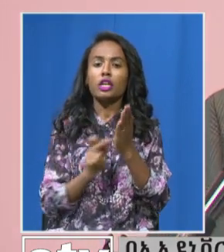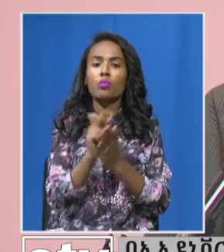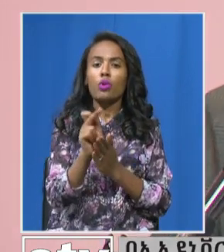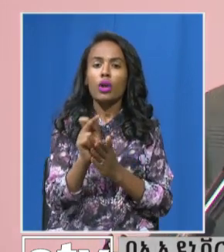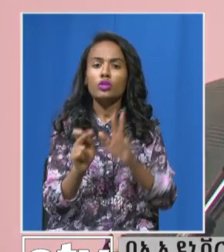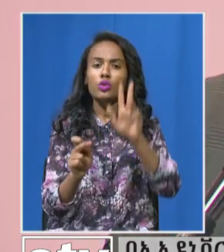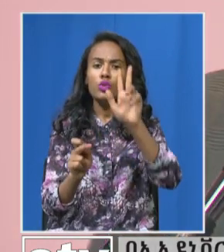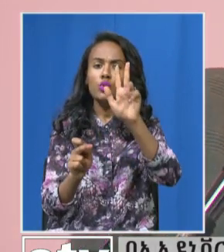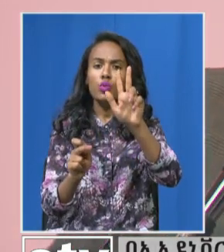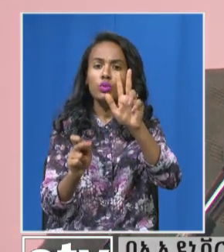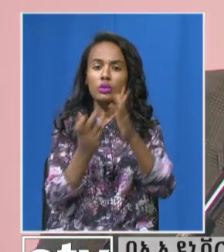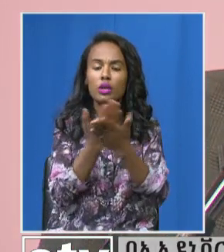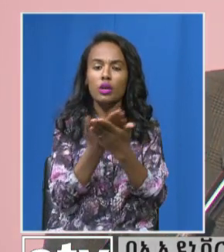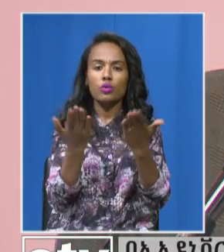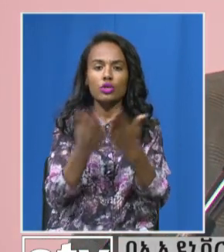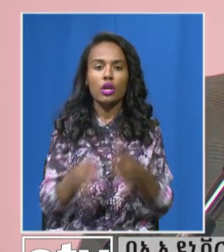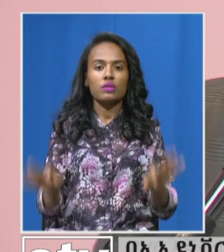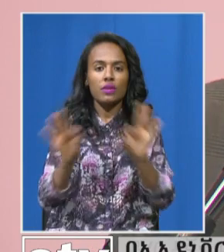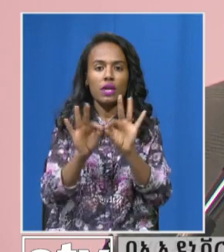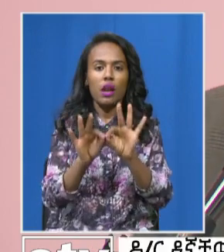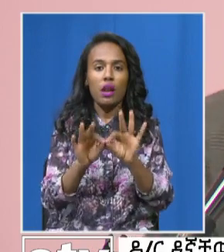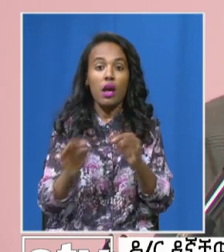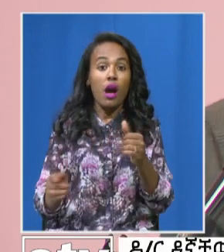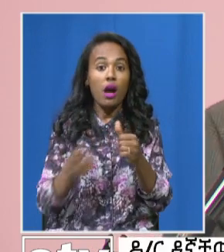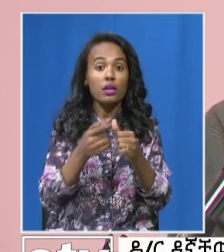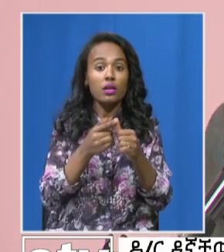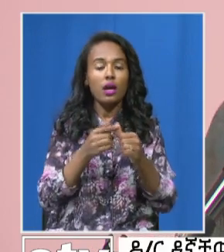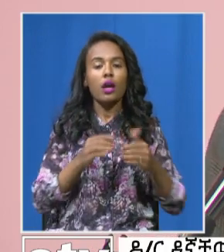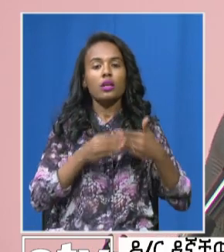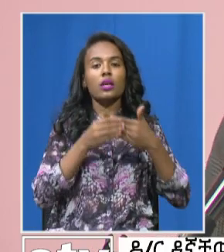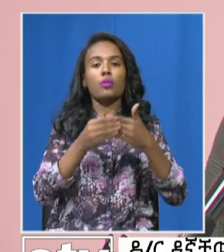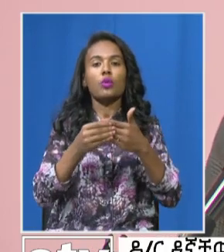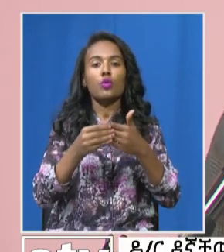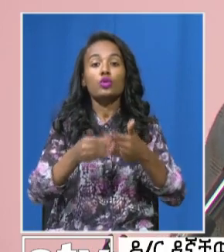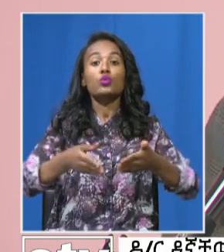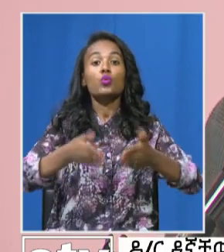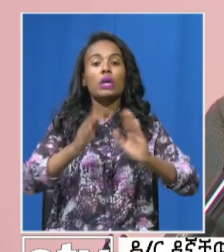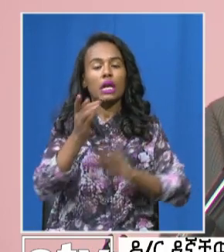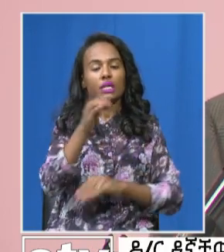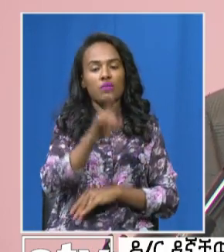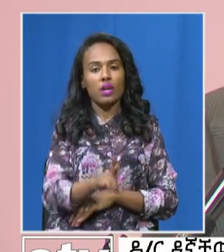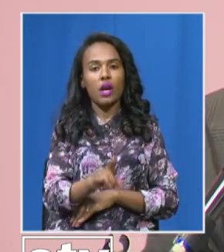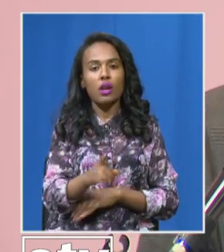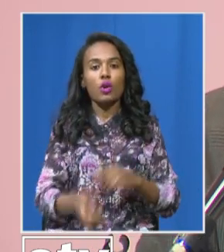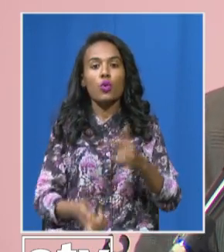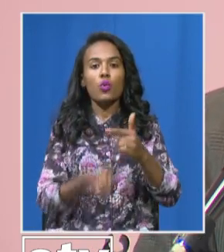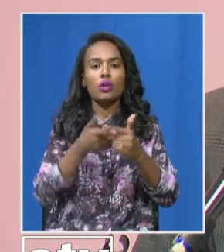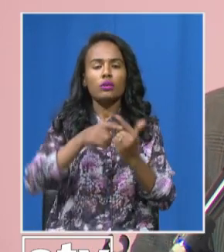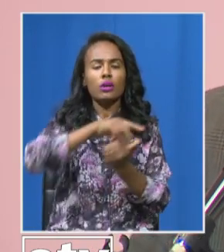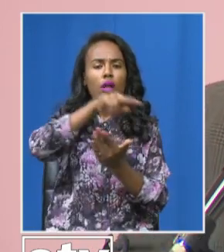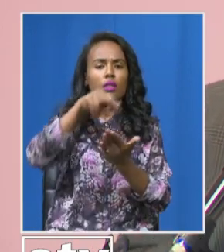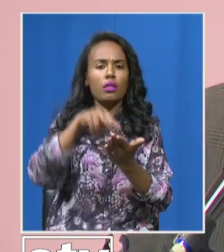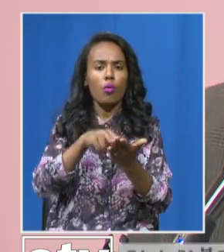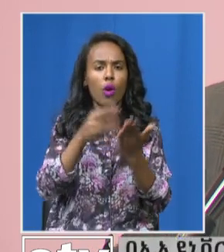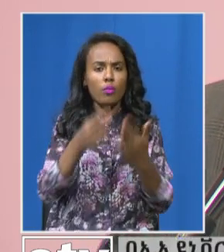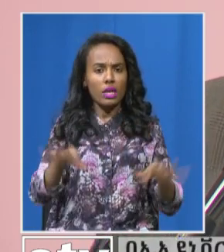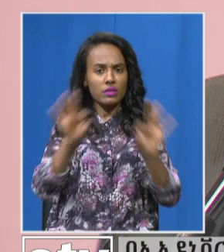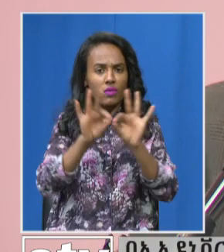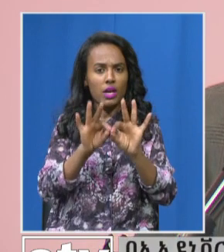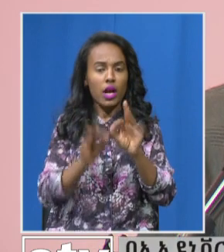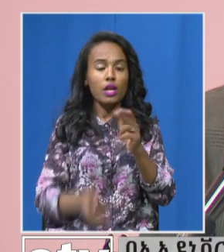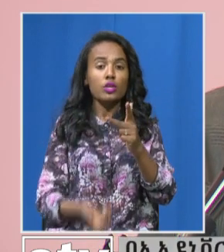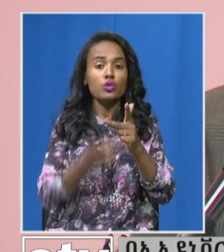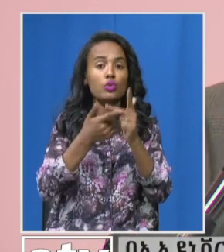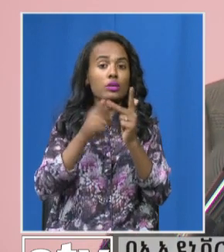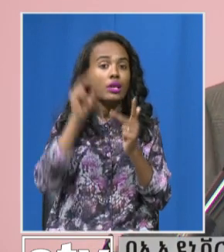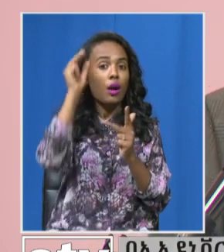ሶስት ነገሮች ያስፈልጉታል ባይ ነው። አንደኛ የመሪዎች ዊል ያስፈልጋል። ሁለተኛ ተቋም ያስፈልጋል። ሶስተኛ